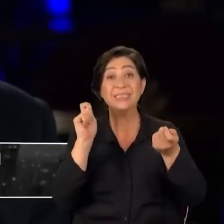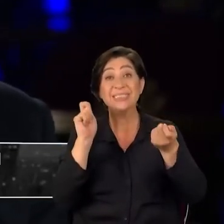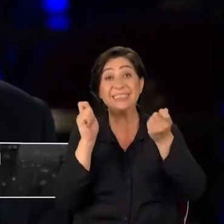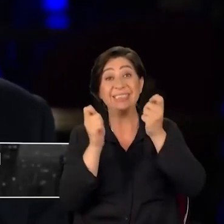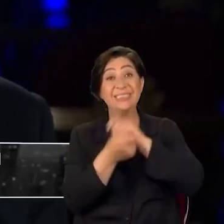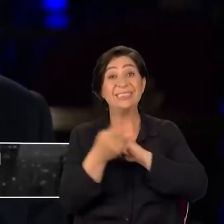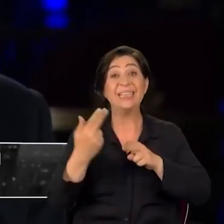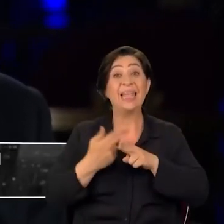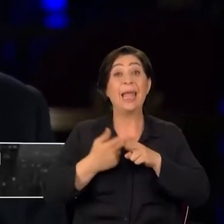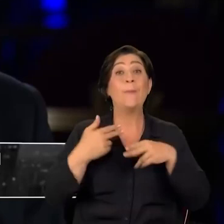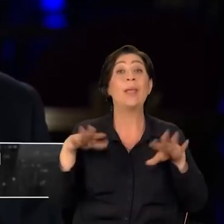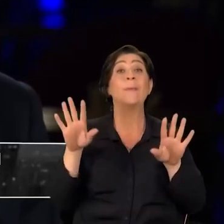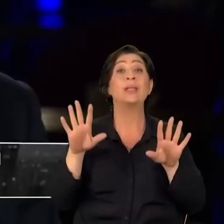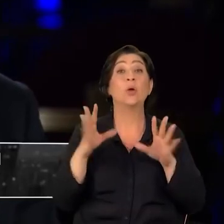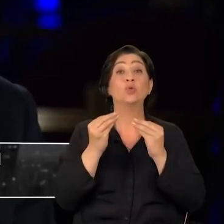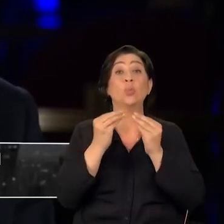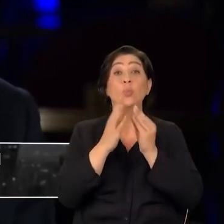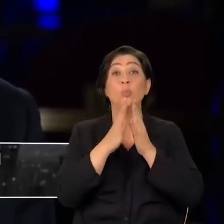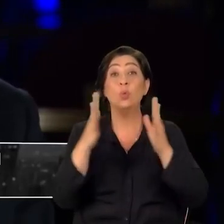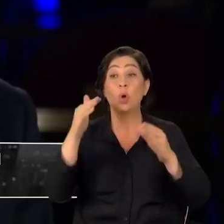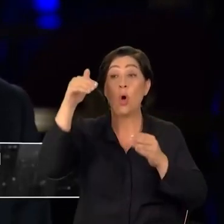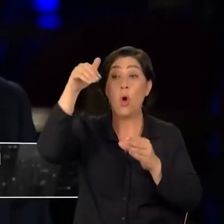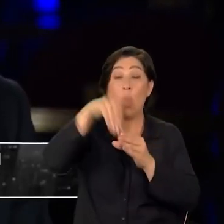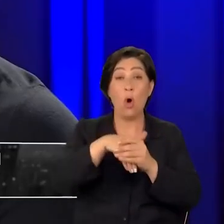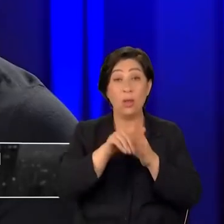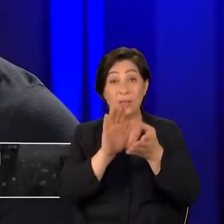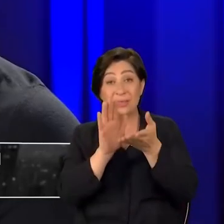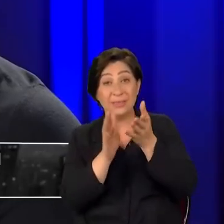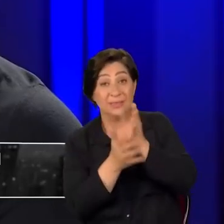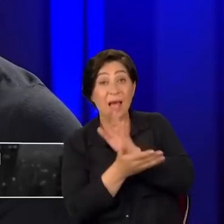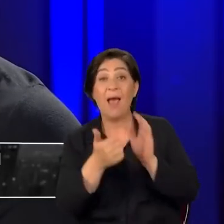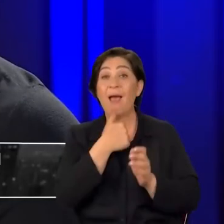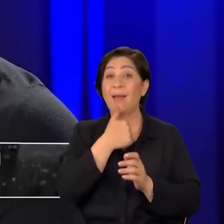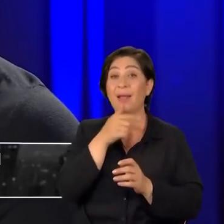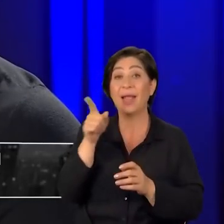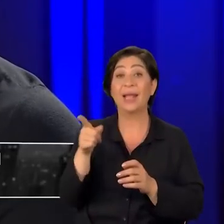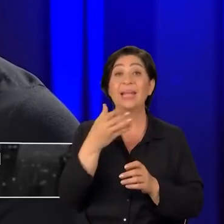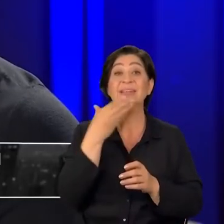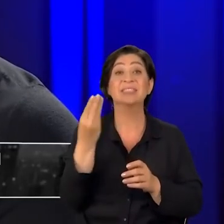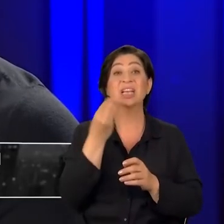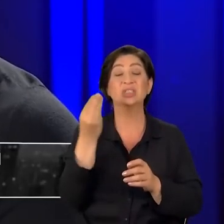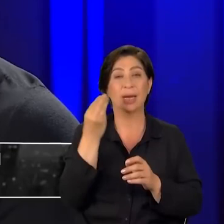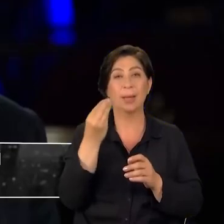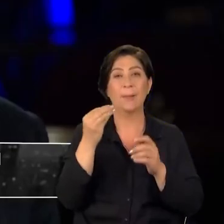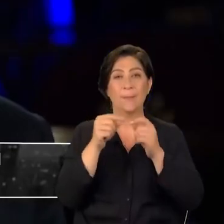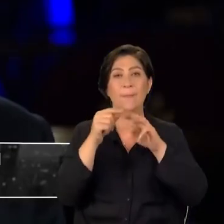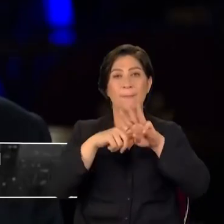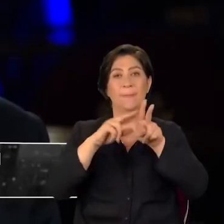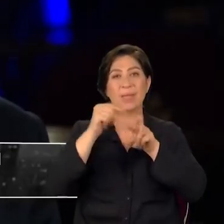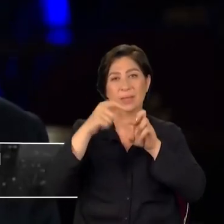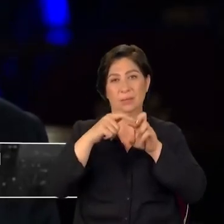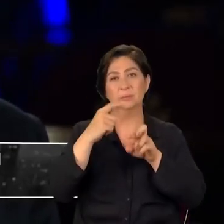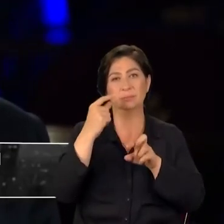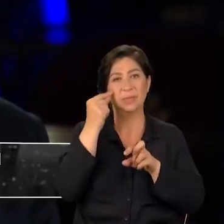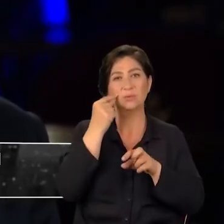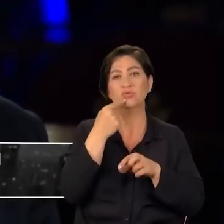büyük değişim deneyimlemedi. Tamam. Büyük oy kaymasının yaşandığı yer erkekler. Gençlerle ilgili zaten Bekir Ağırdır'ın